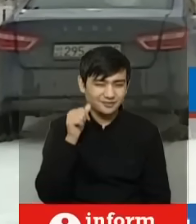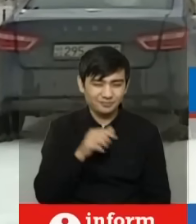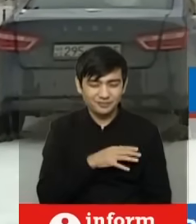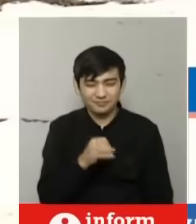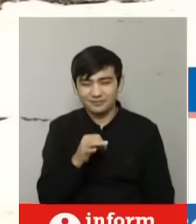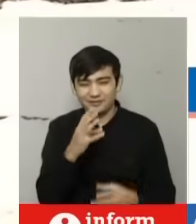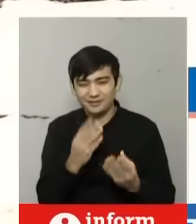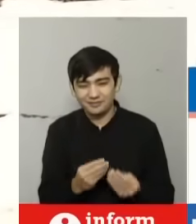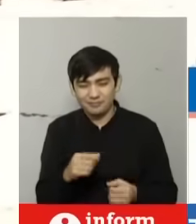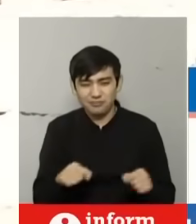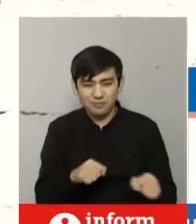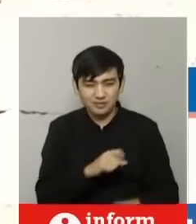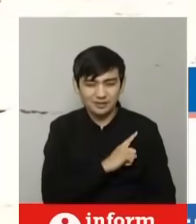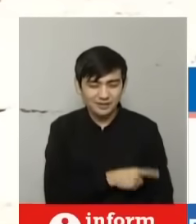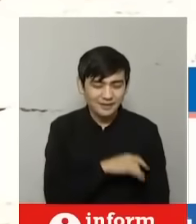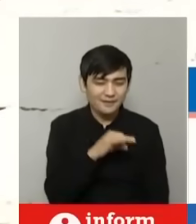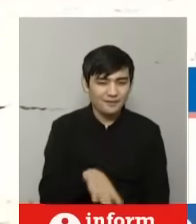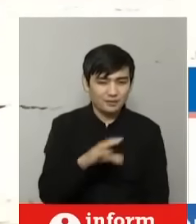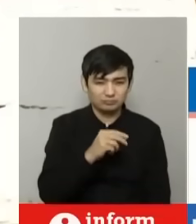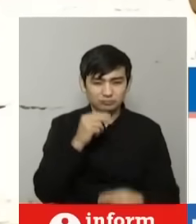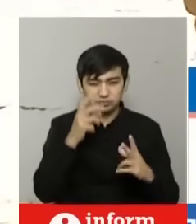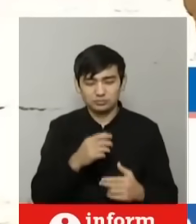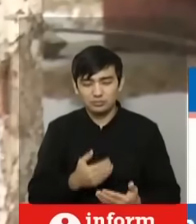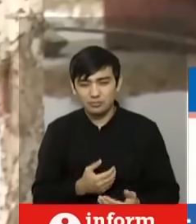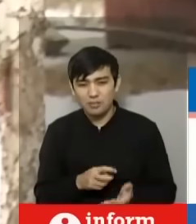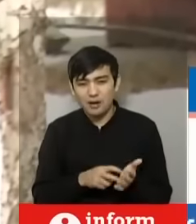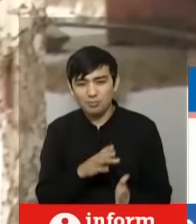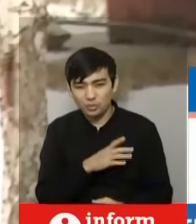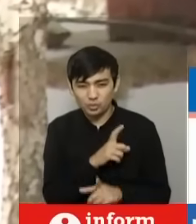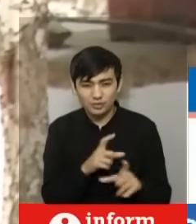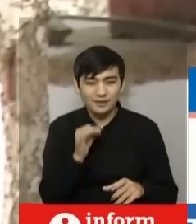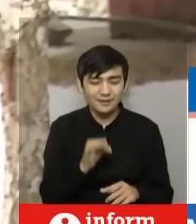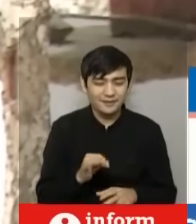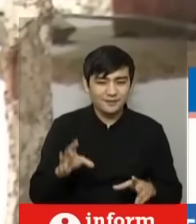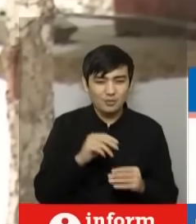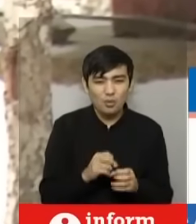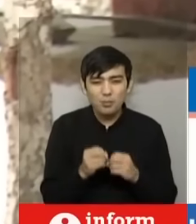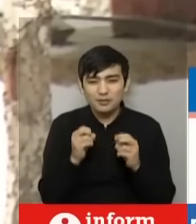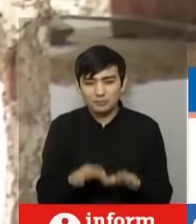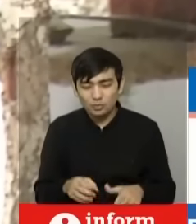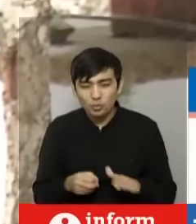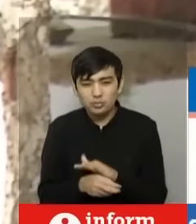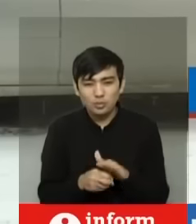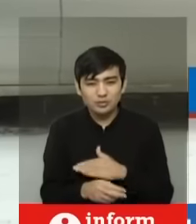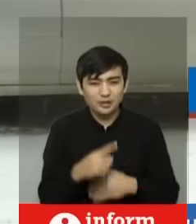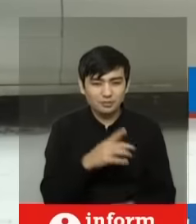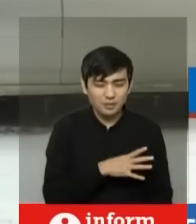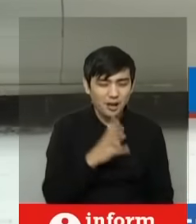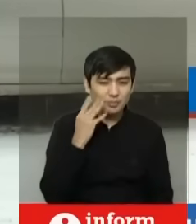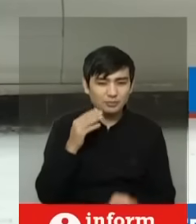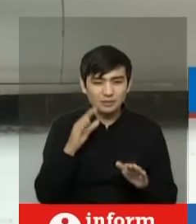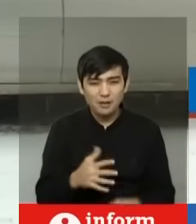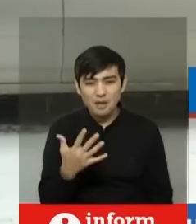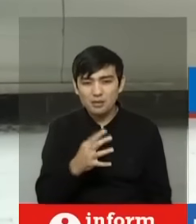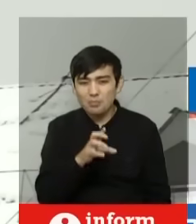Талғар қаласының тұрғындарын шырт ұйқыдан оятқан. Көпқабатты тұрғын үйдің жұрты жапа тармағай қауіпсіз жерлерге қаштық деп отыр. Өйткені Алматыдағы 5